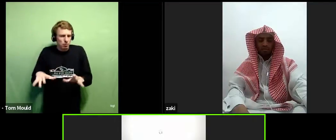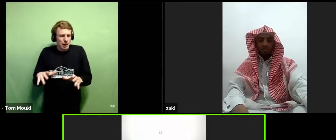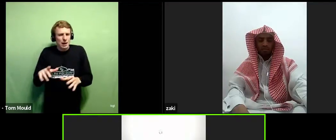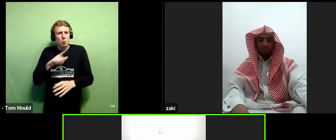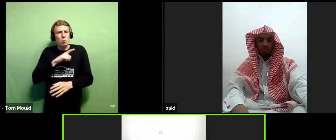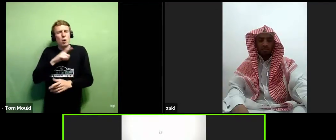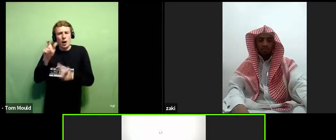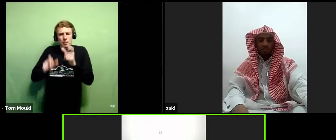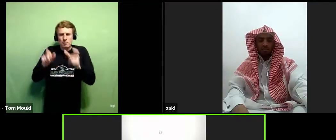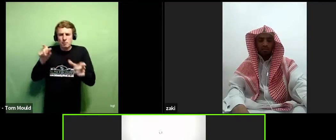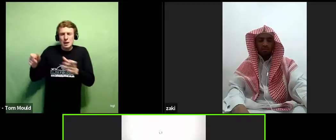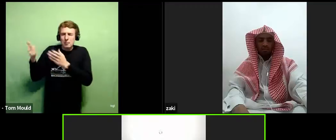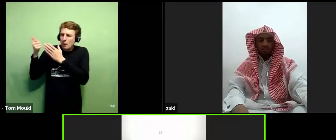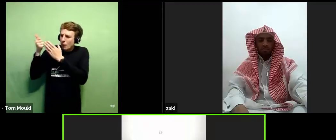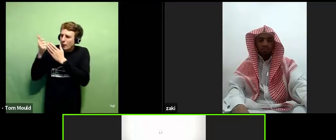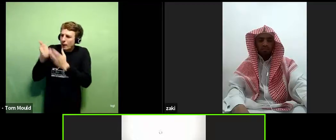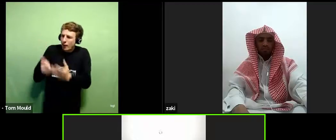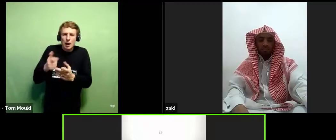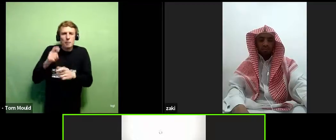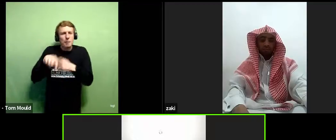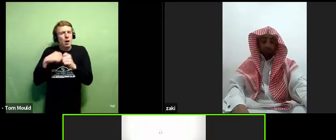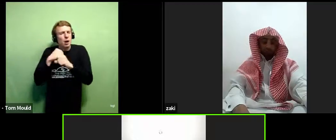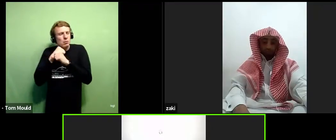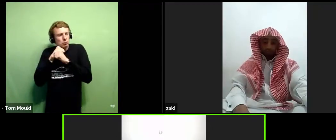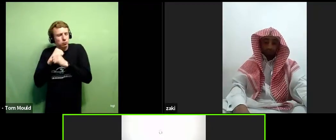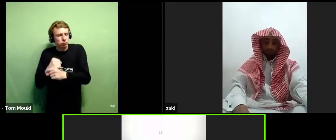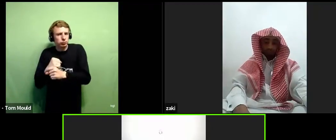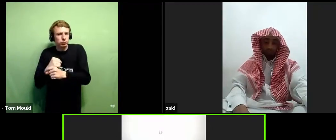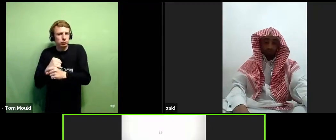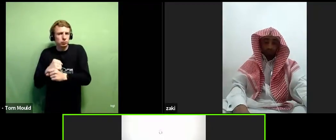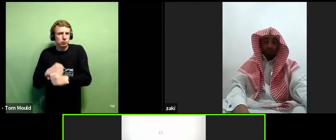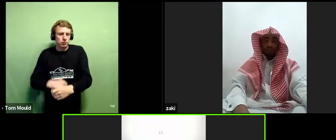وَلَا تَأْكُلُوا أَمْوَالَكُمْ